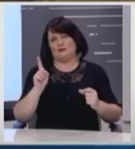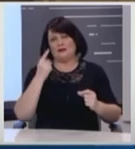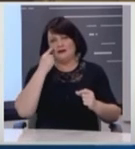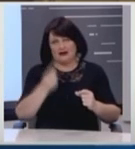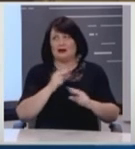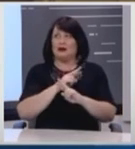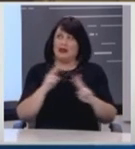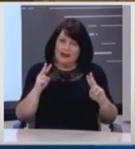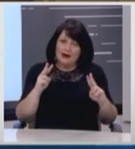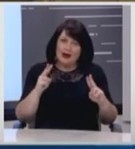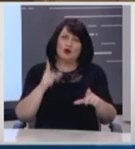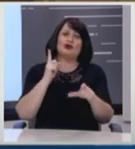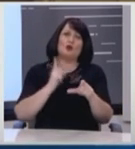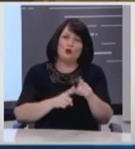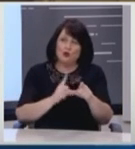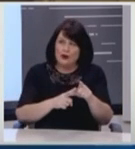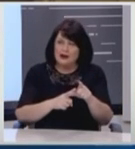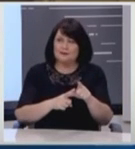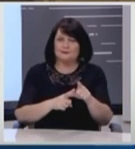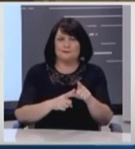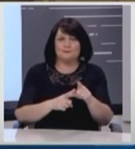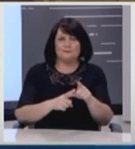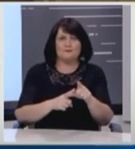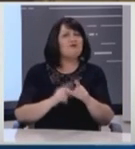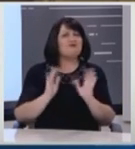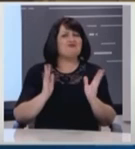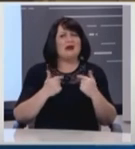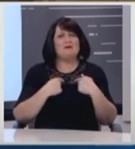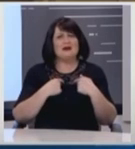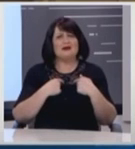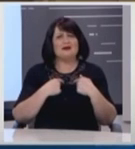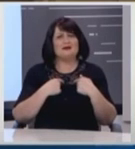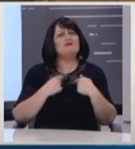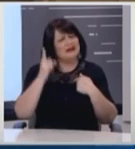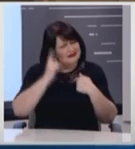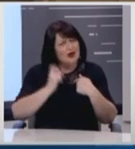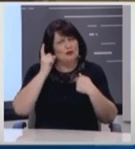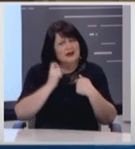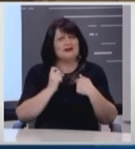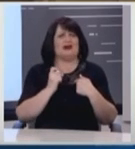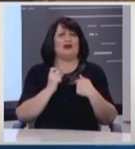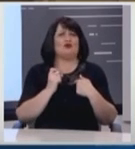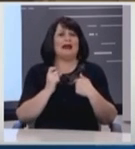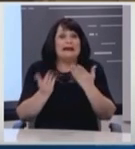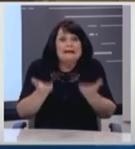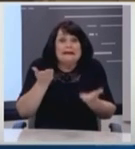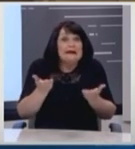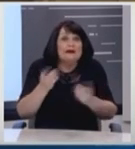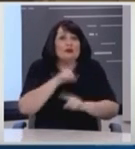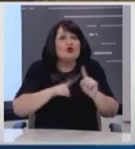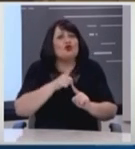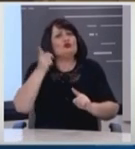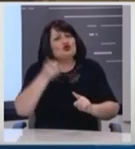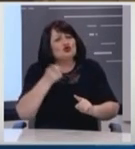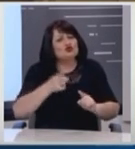ξεκάθαρο ότι το Κομμουνιστικό Κόμμα Ελλάδας κάθε άλλο παρά αγνοεί τον συσχετισμό δυνάμεων ή